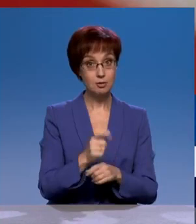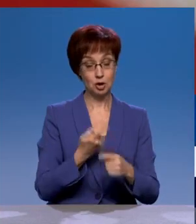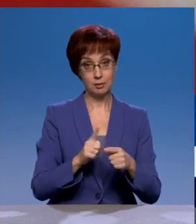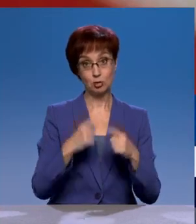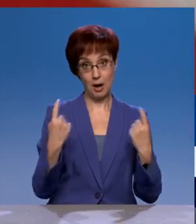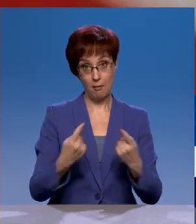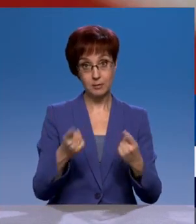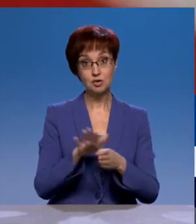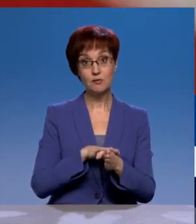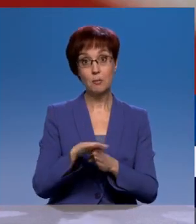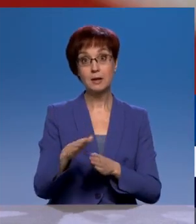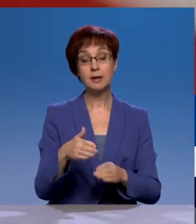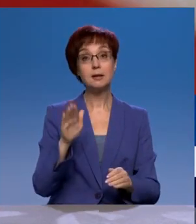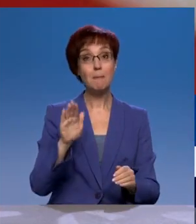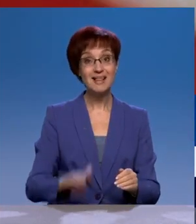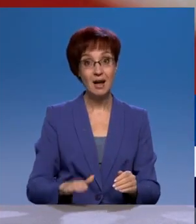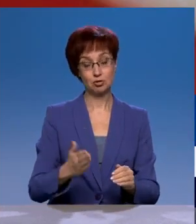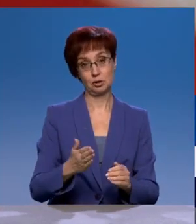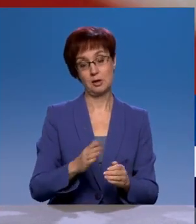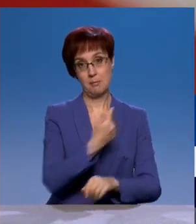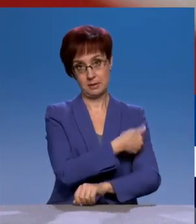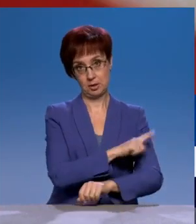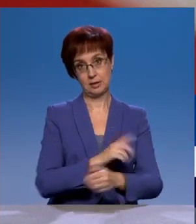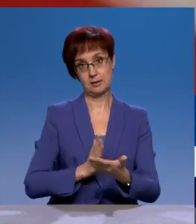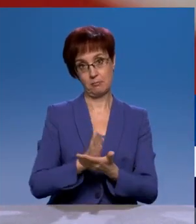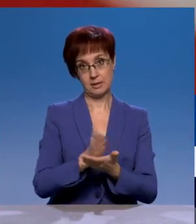медицинский персонал сократили, чтобы выполнить указы президента